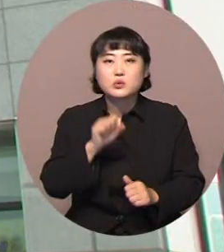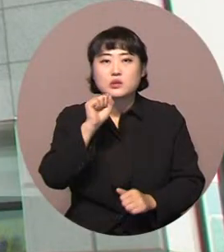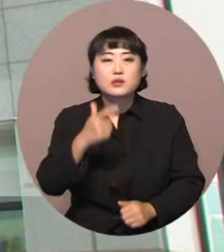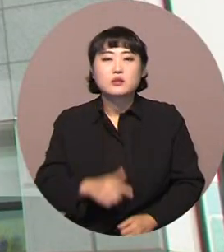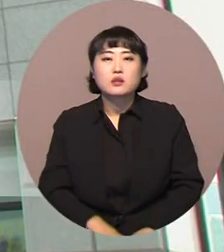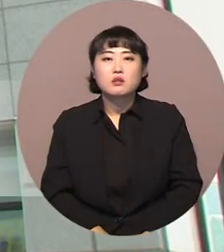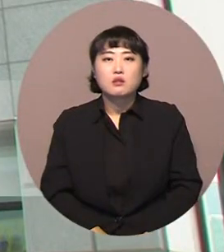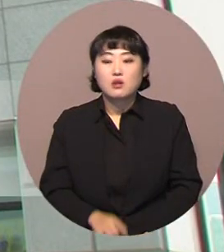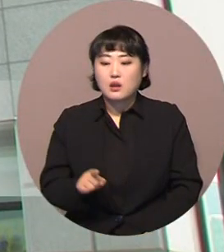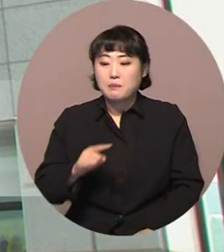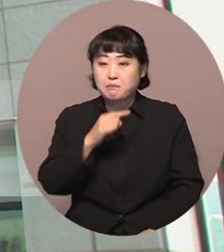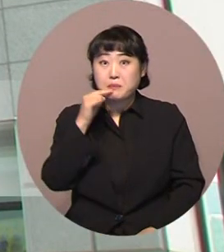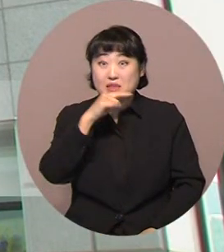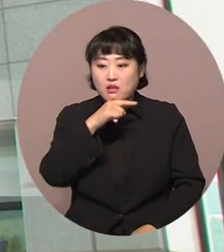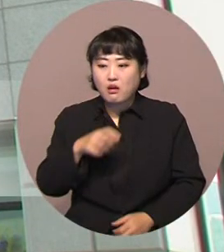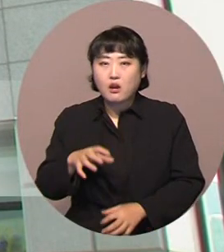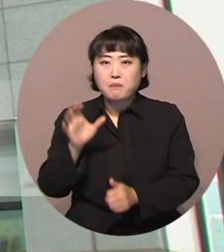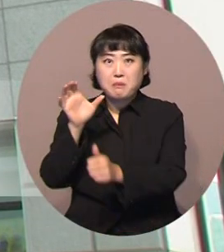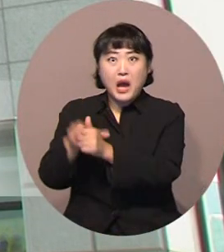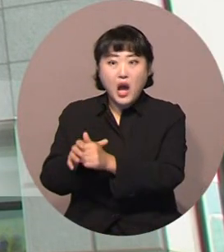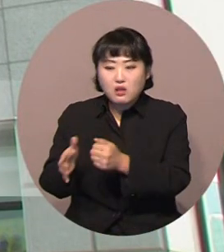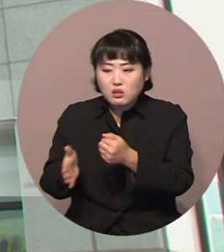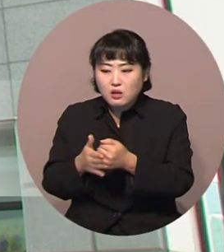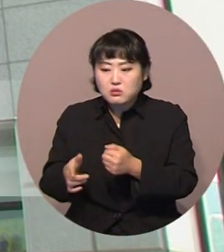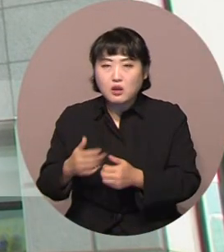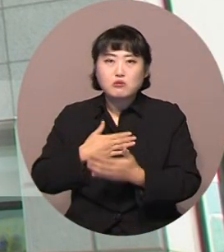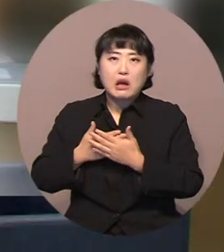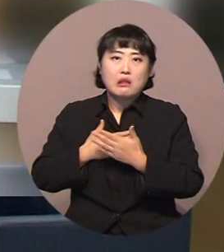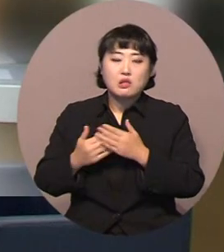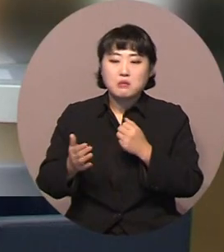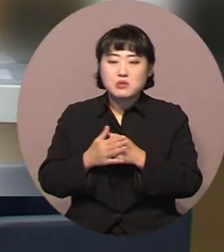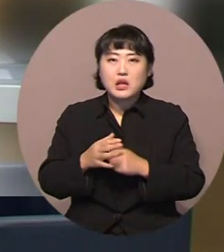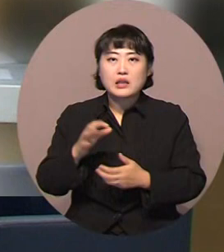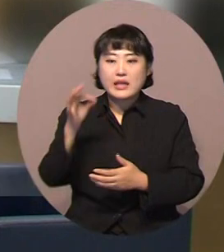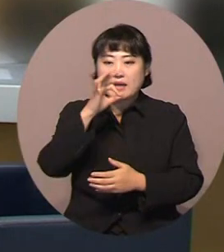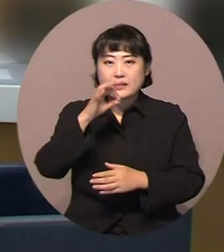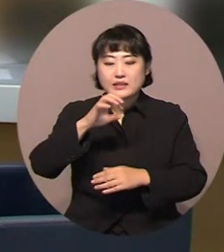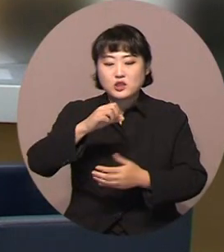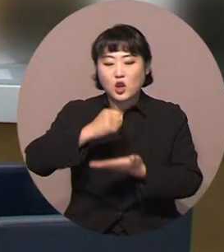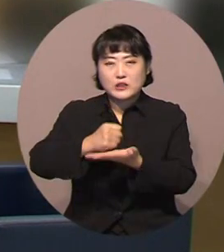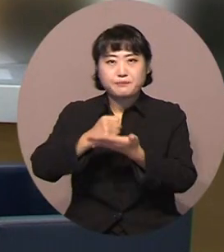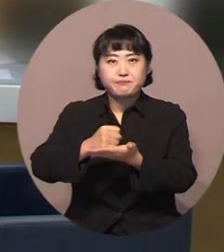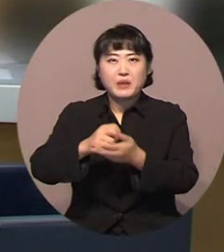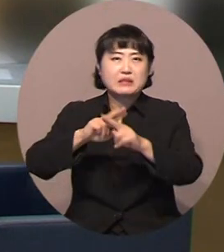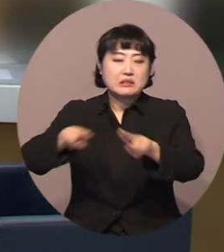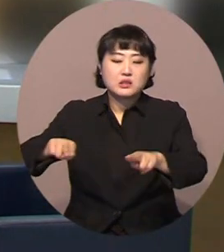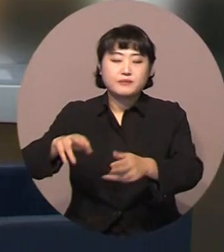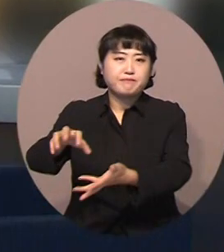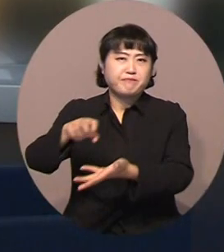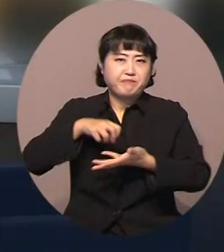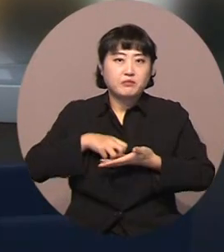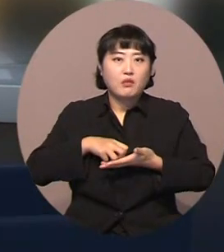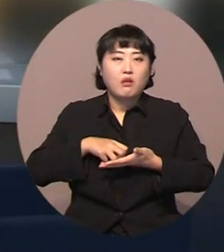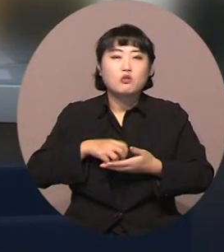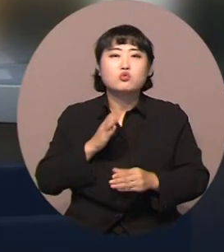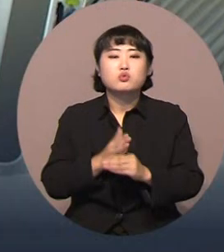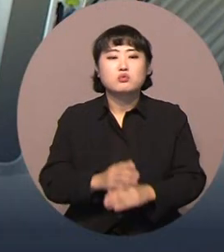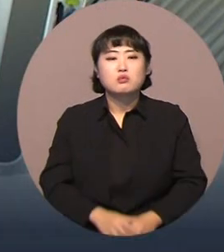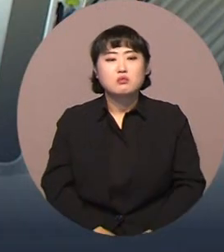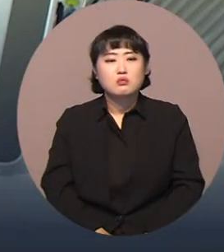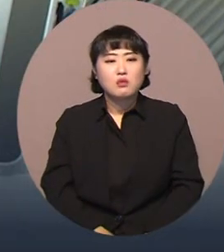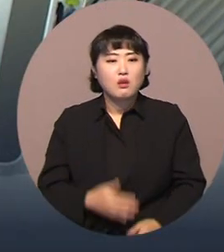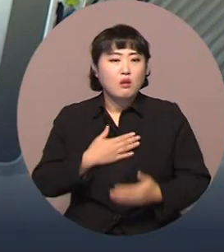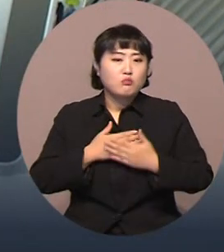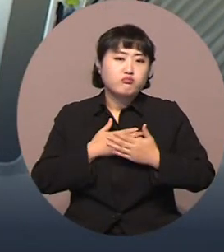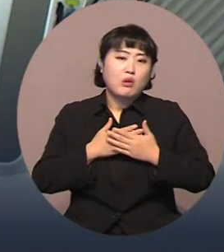빚을 떠안게 되자 조합원들은 불안해하고 일부는 예금 인출에 나섰습니다. 좀 불안한 감이 들어가가지고